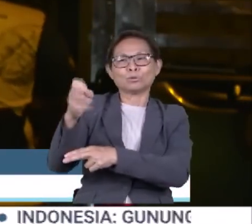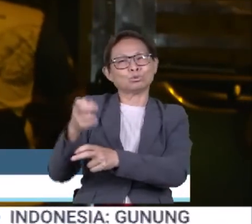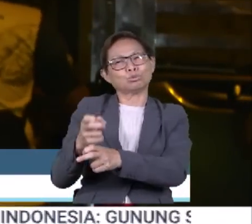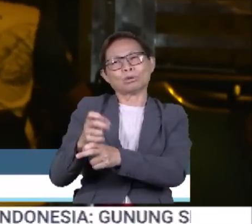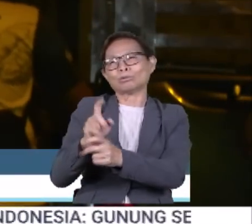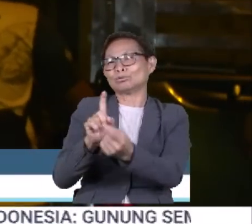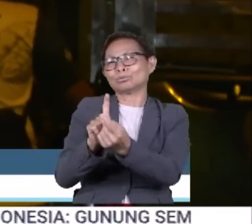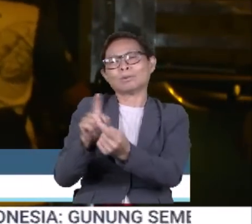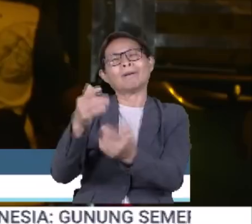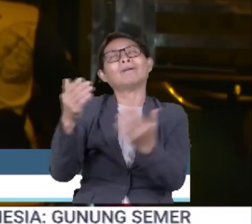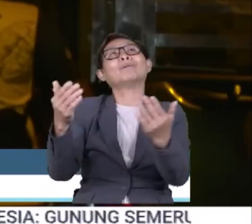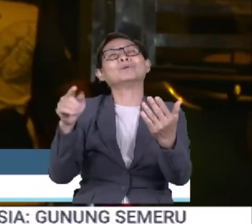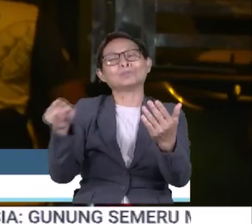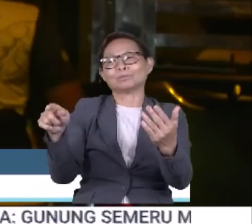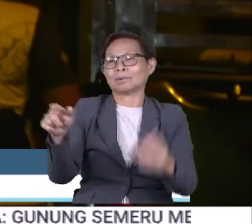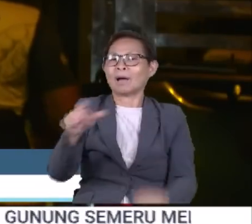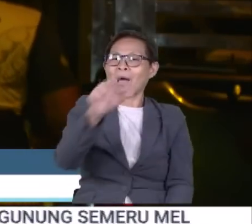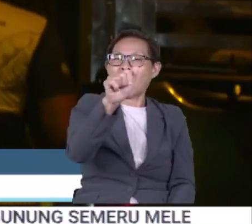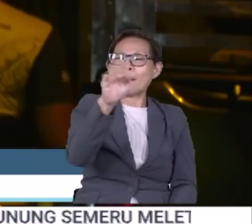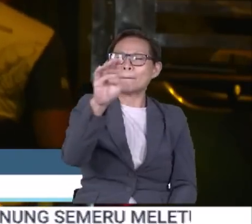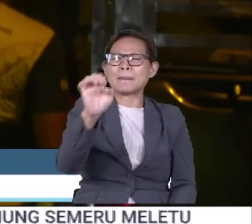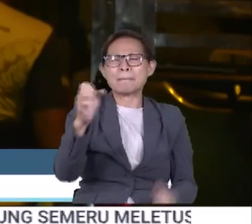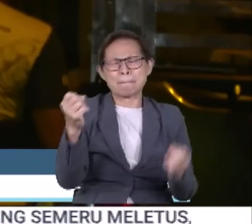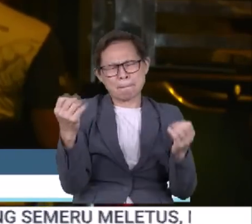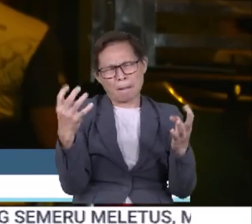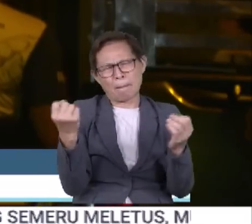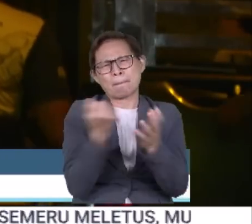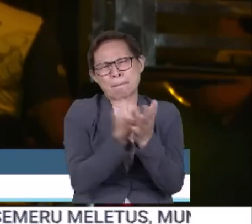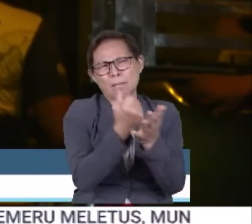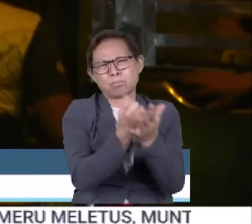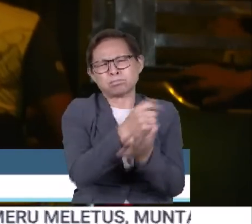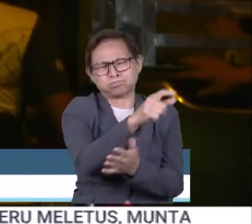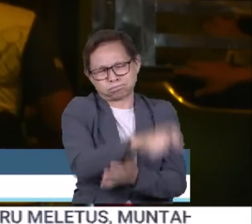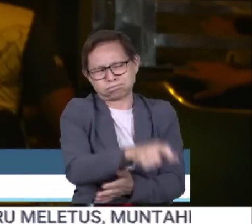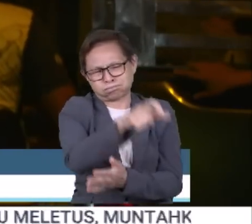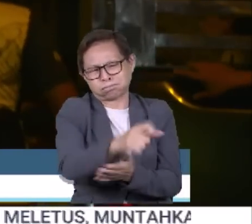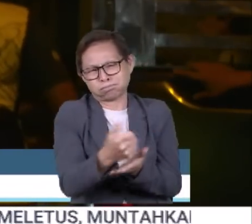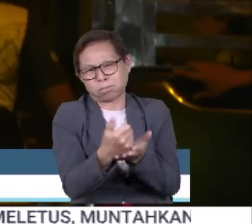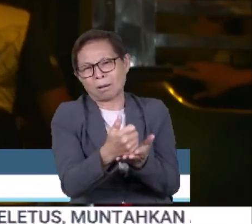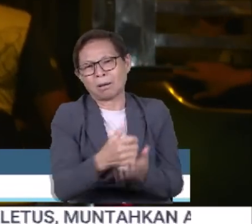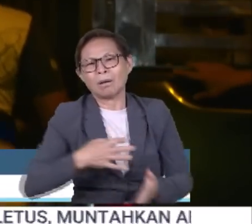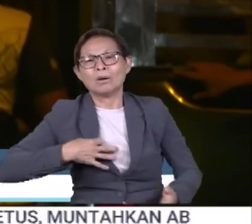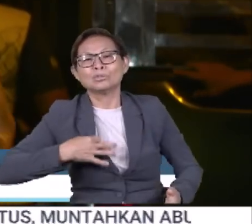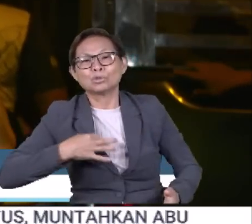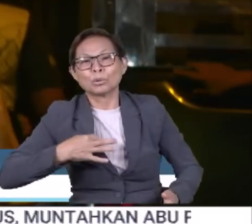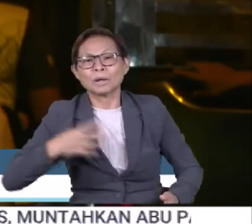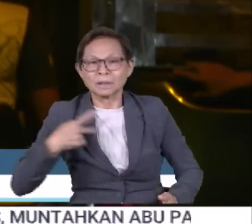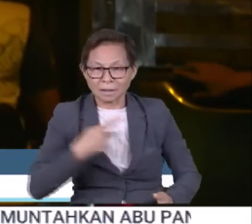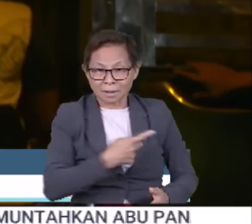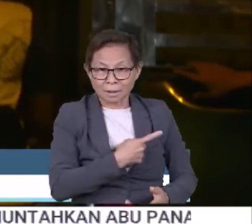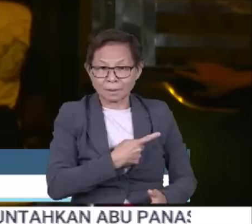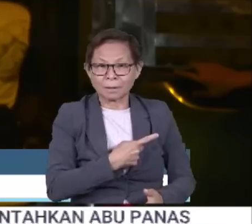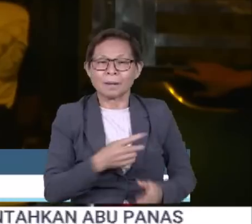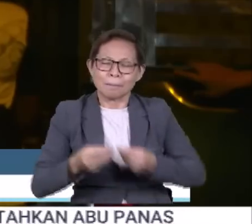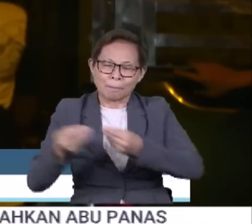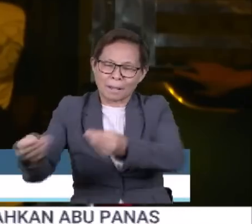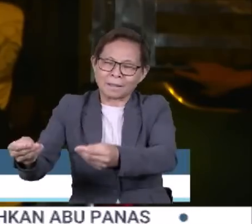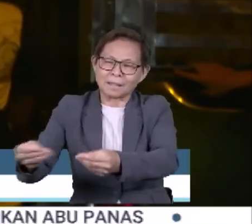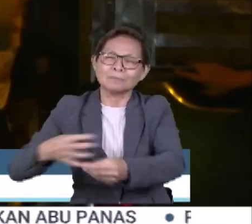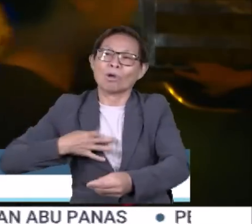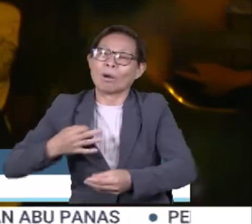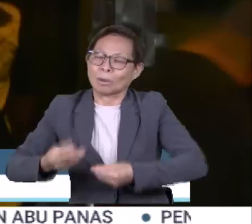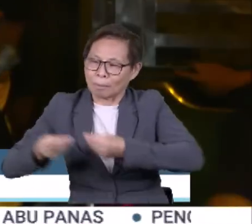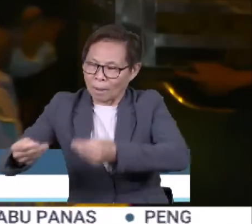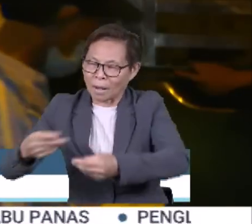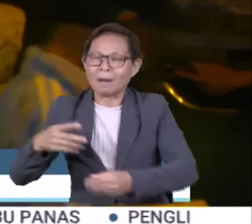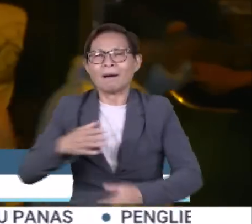Alhamdulillah saya syukur lah. Abis pun banyak bantuan orang macam ni. Jadi sukarelawan ni kita bagi orang, hati kita senang. Hati